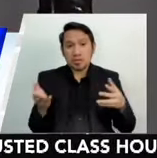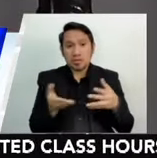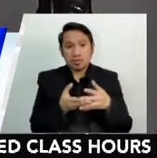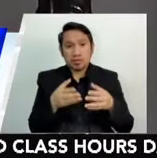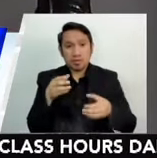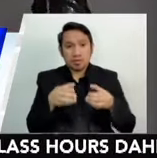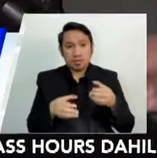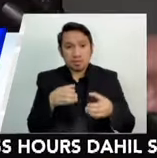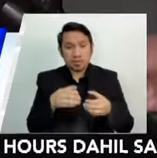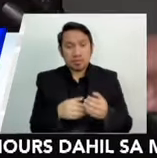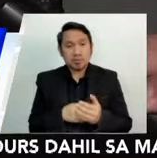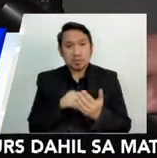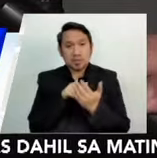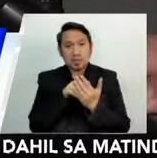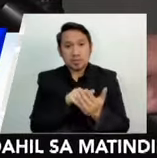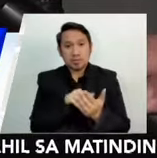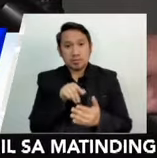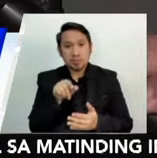laban sa kanya.